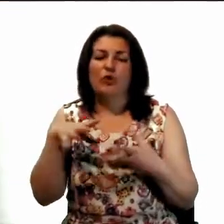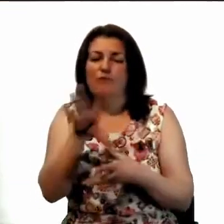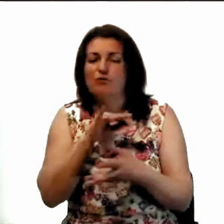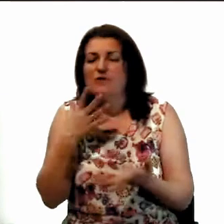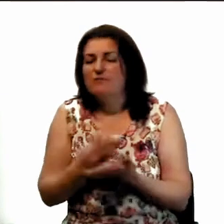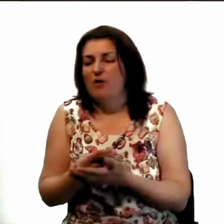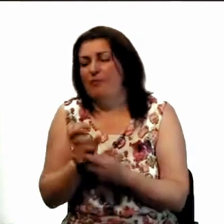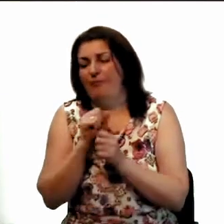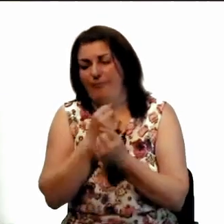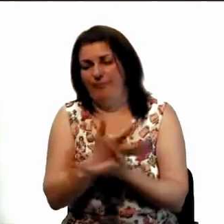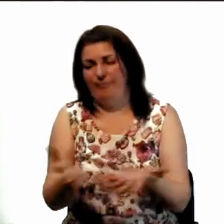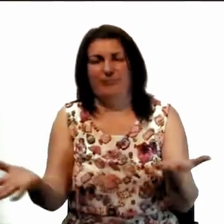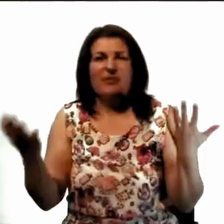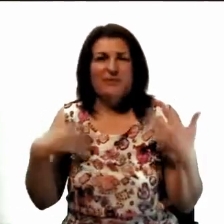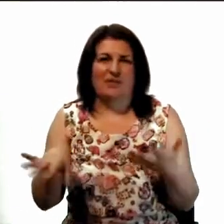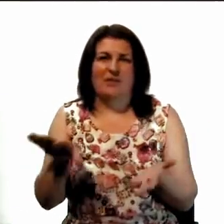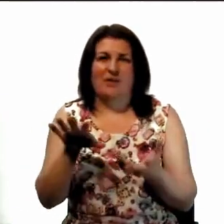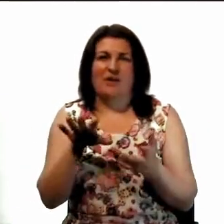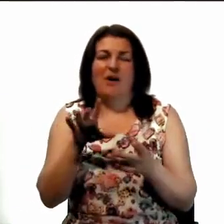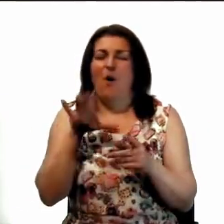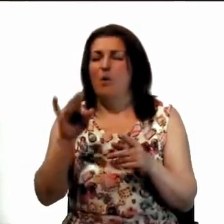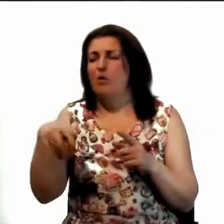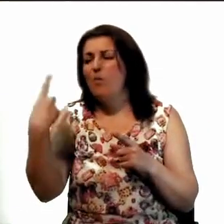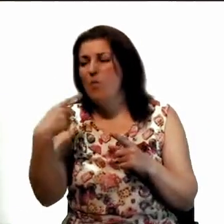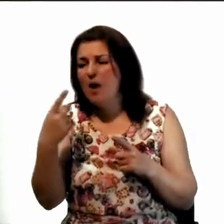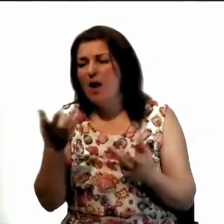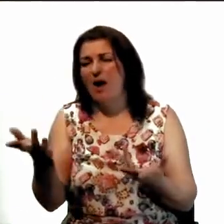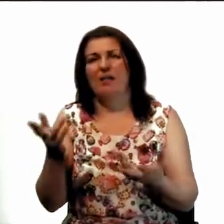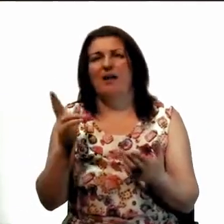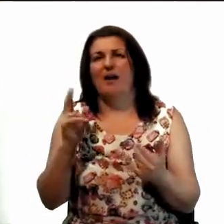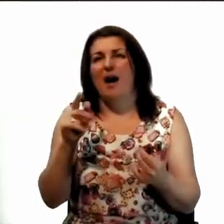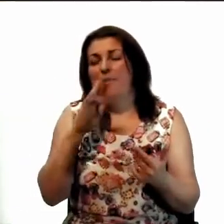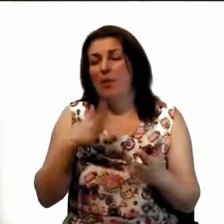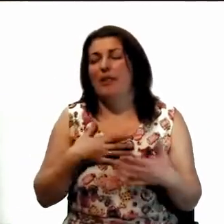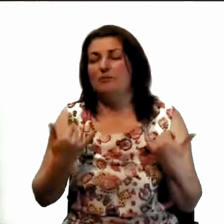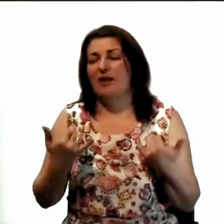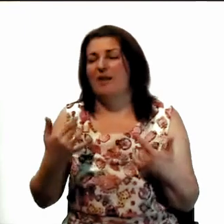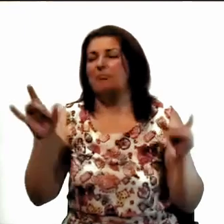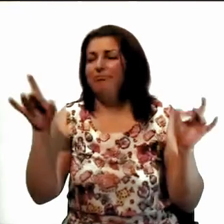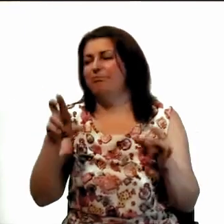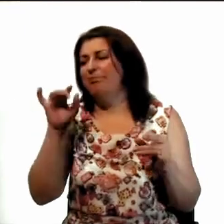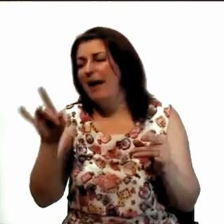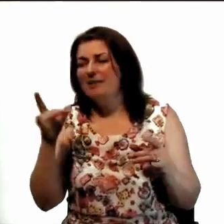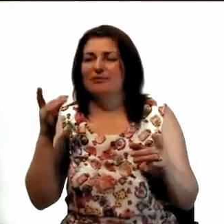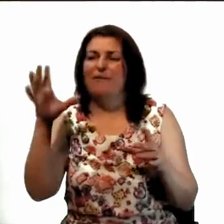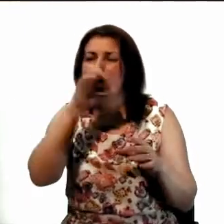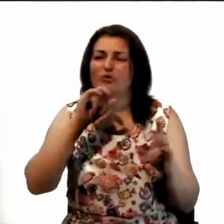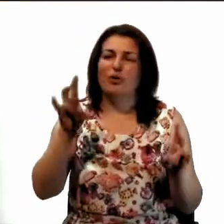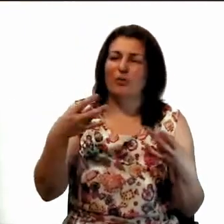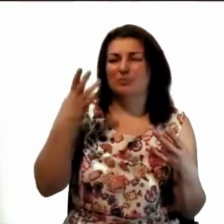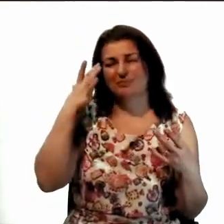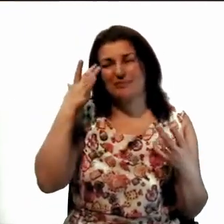имение. Он гулял, как по-нашему сегодня, в барах, в ночных